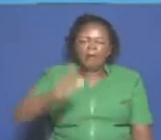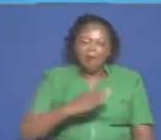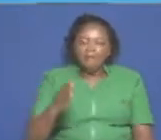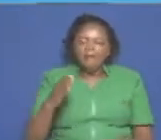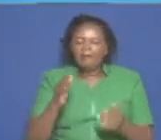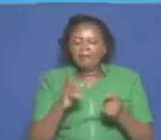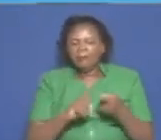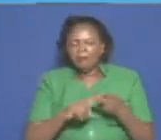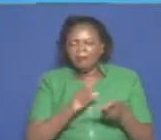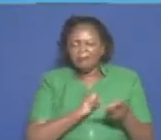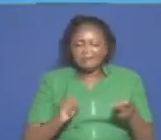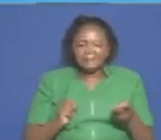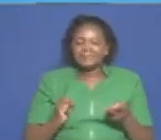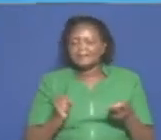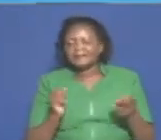seneti,